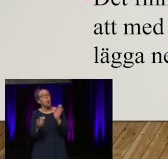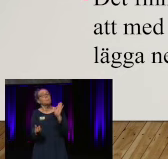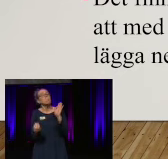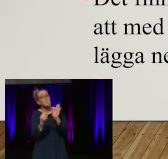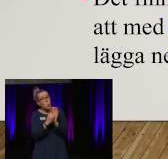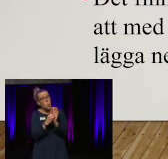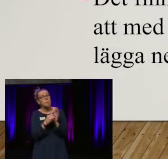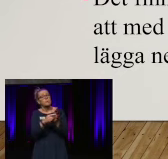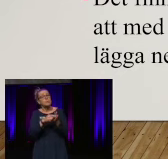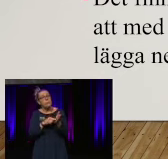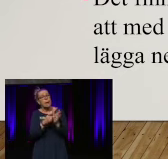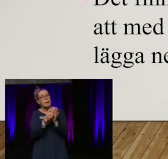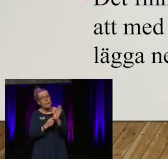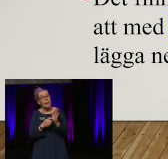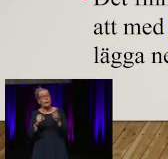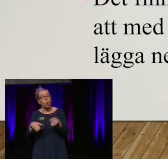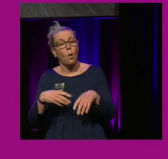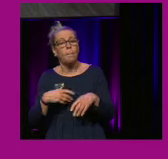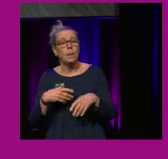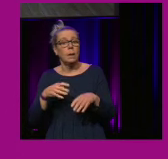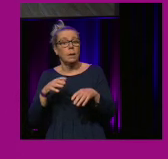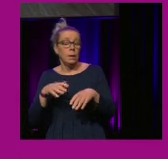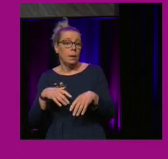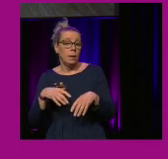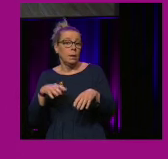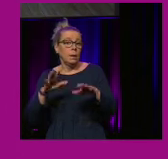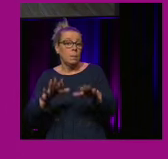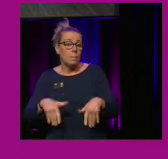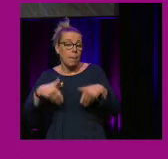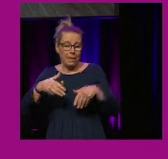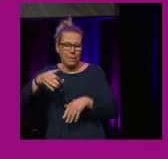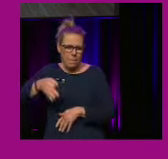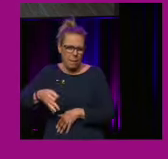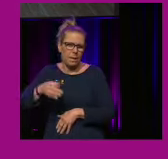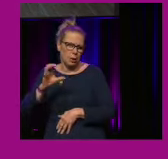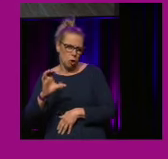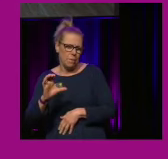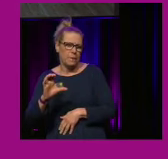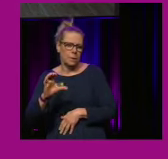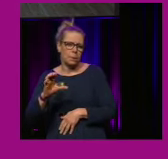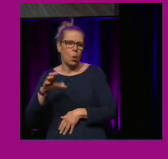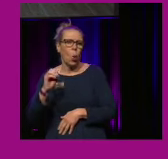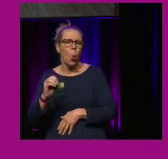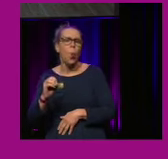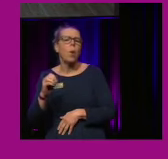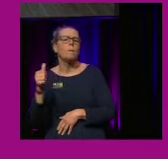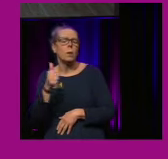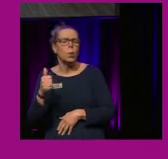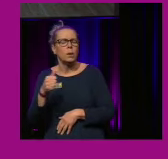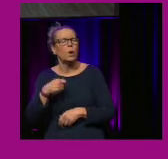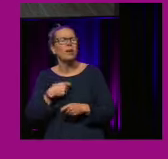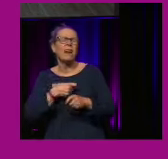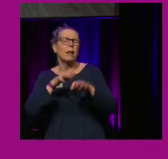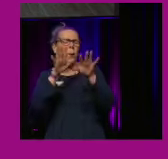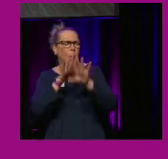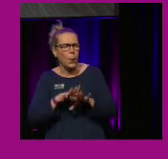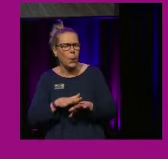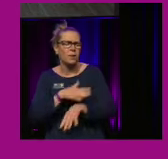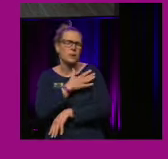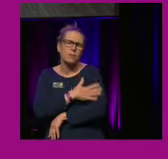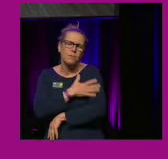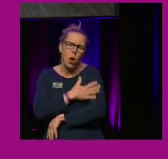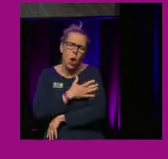speciell regel om public service oberoende. Och som var ganska suddig och vag. Men det var ändå ett